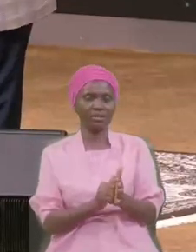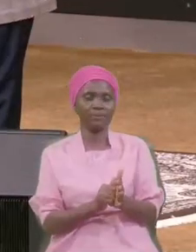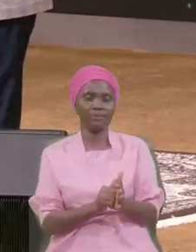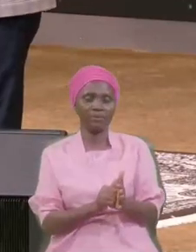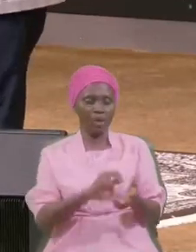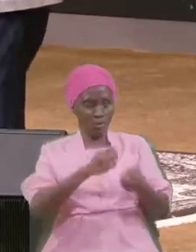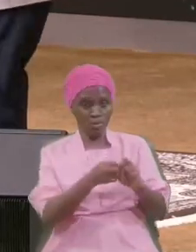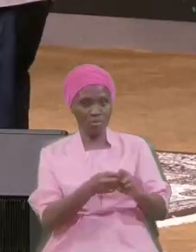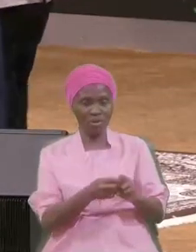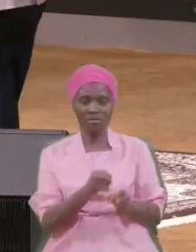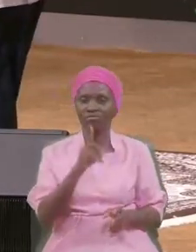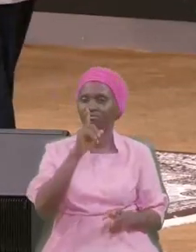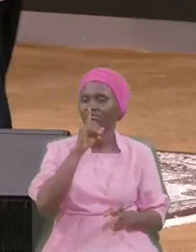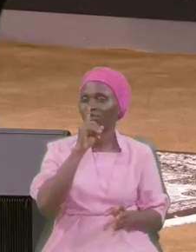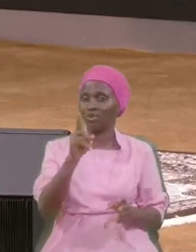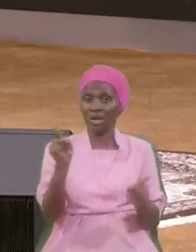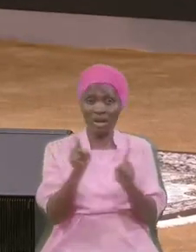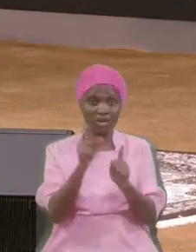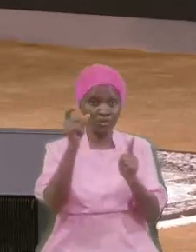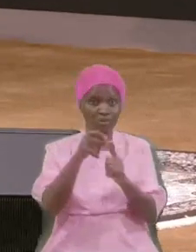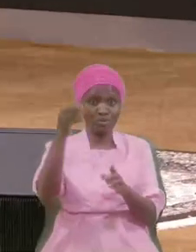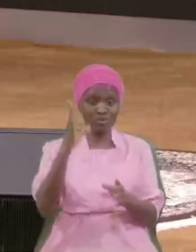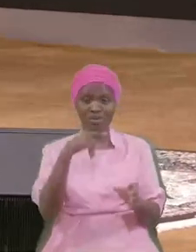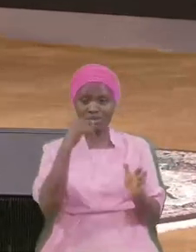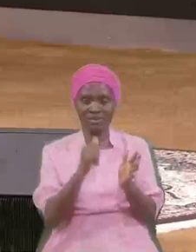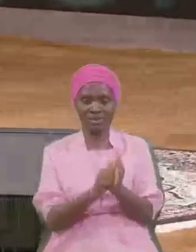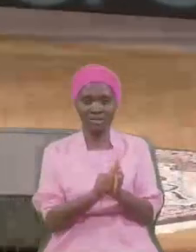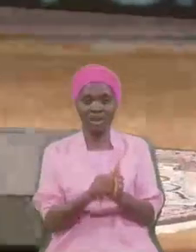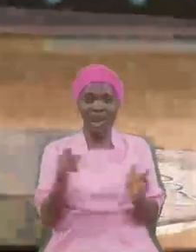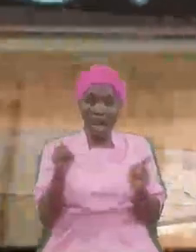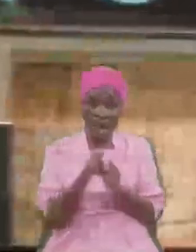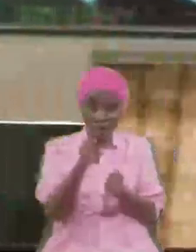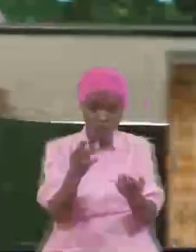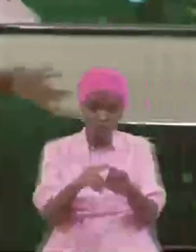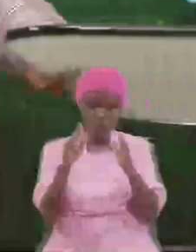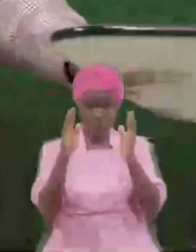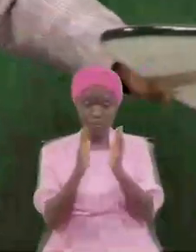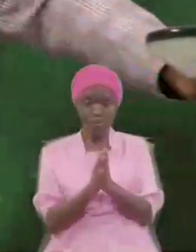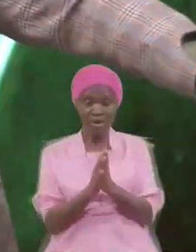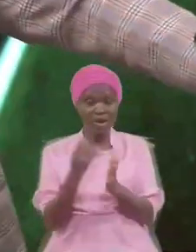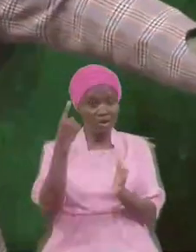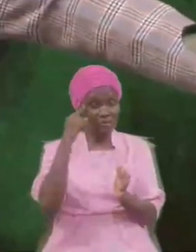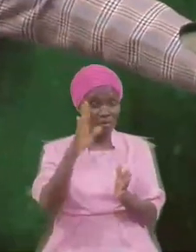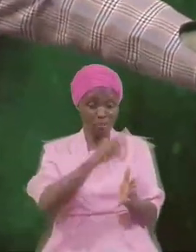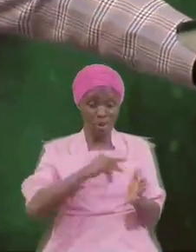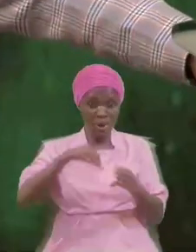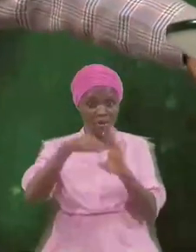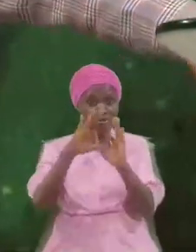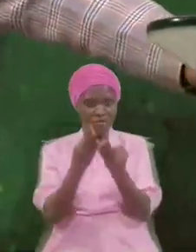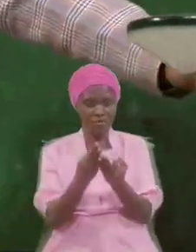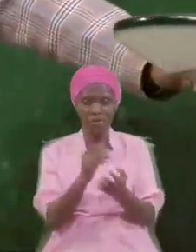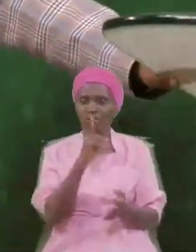certainement, comme vous allez vouloir prier pour un membre de votre famille, votre femme, votre mari, vos enfants,